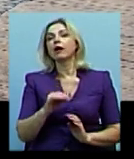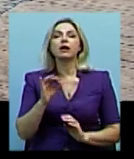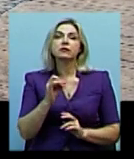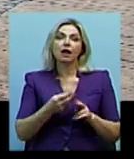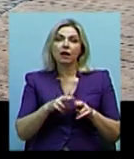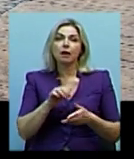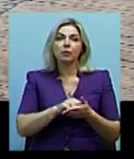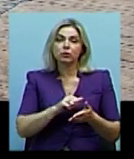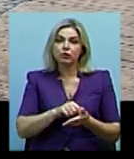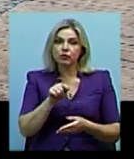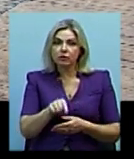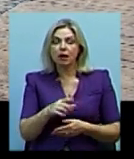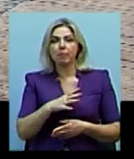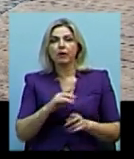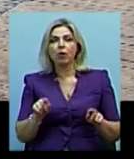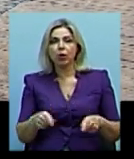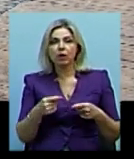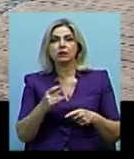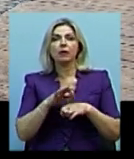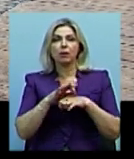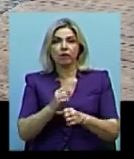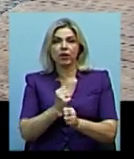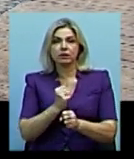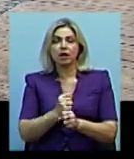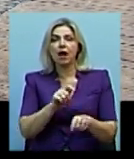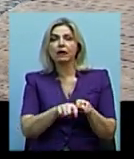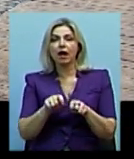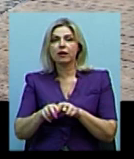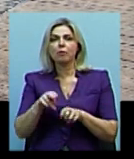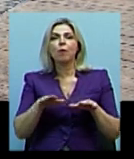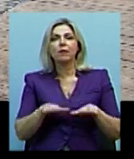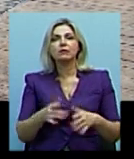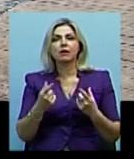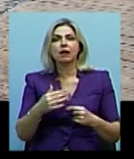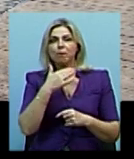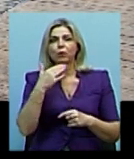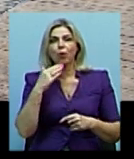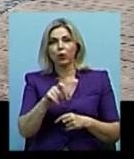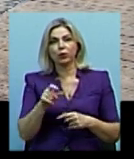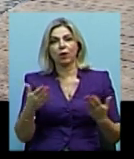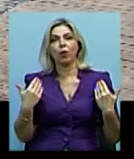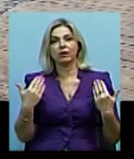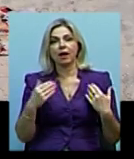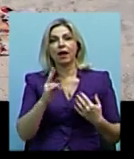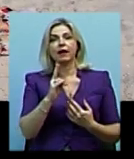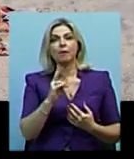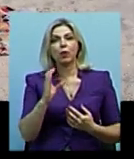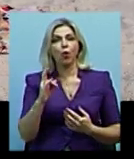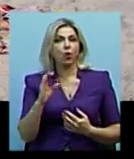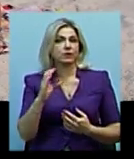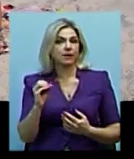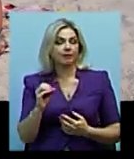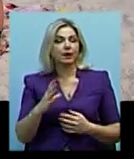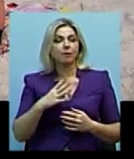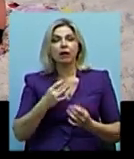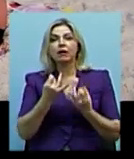цього приводу був організований та проведений рейд по місцям масового відпочинку на Кімбурській косі. Рятувальники